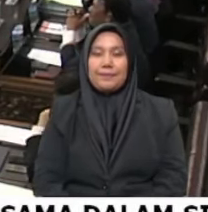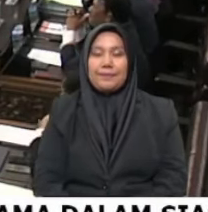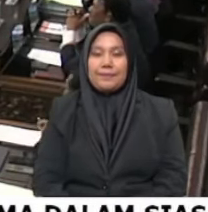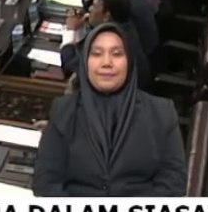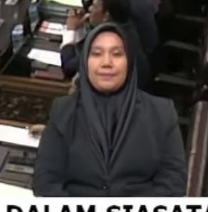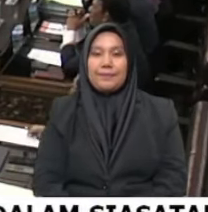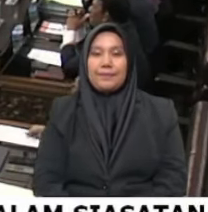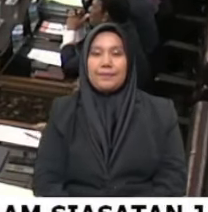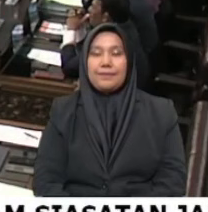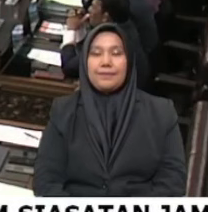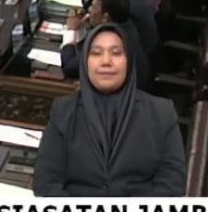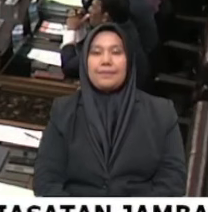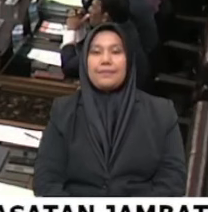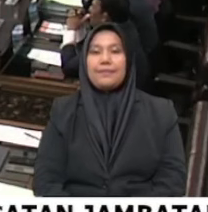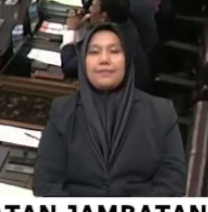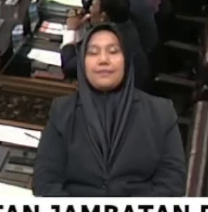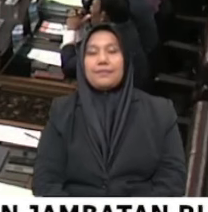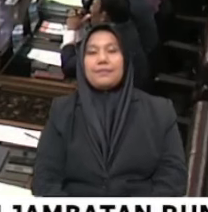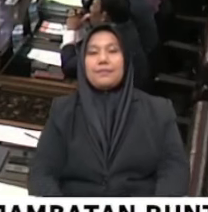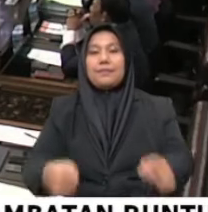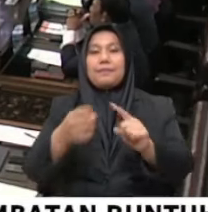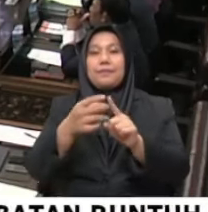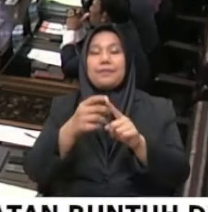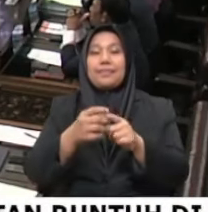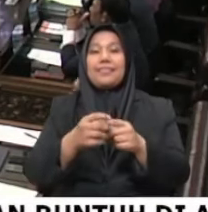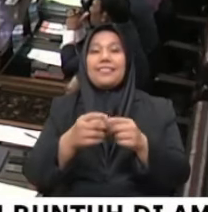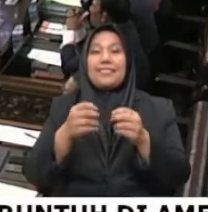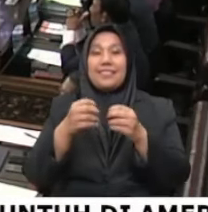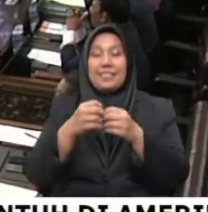Pecah kaca, pecah gelas, saya akan jawab dengan tegas.